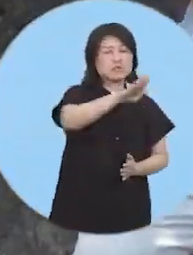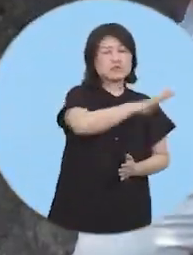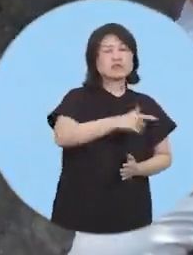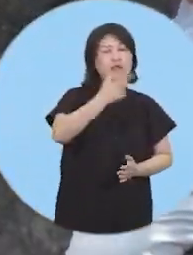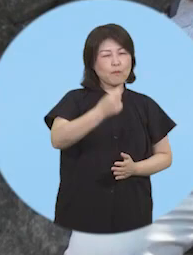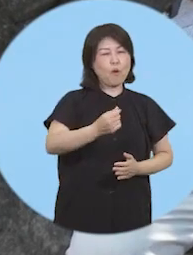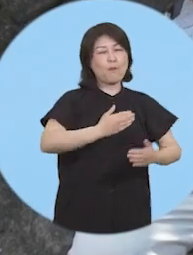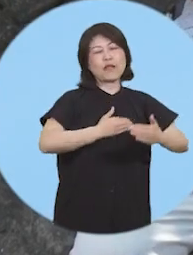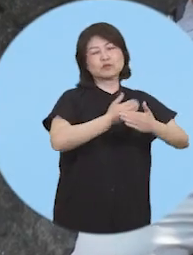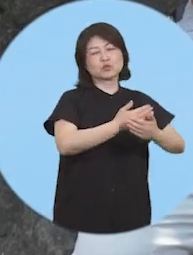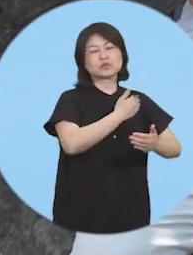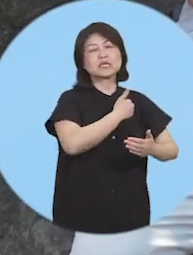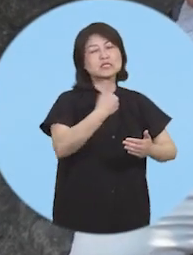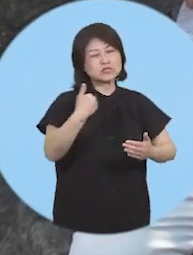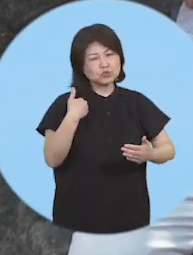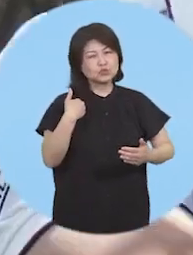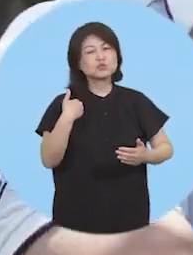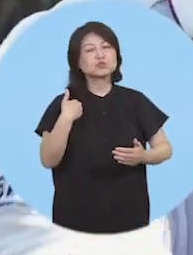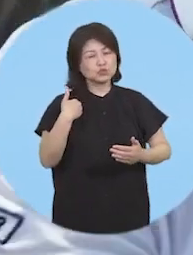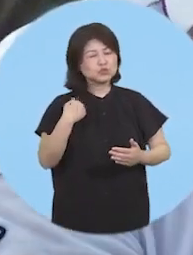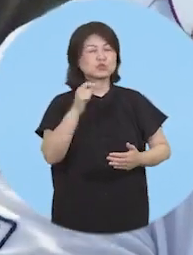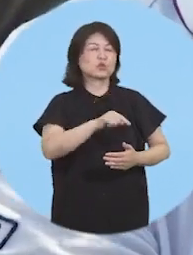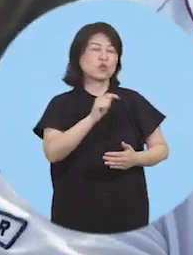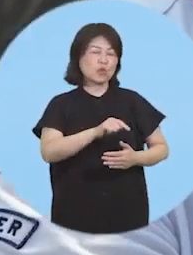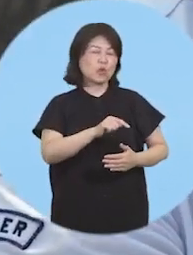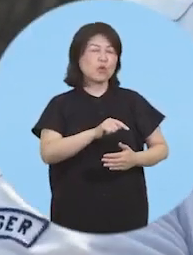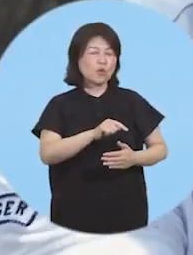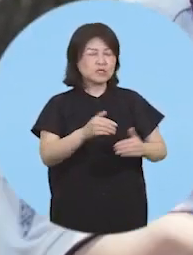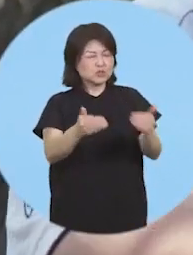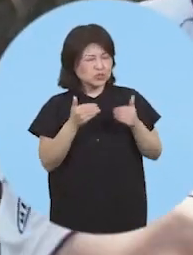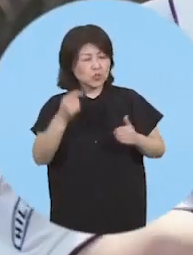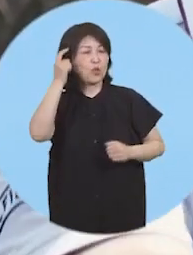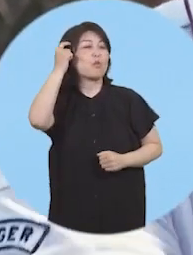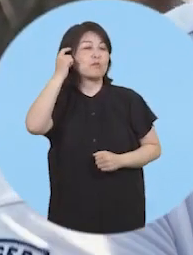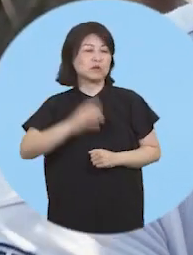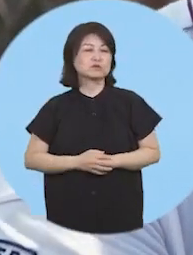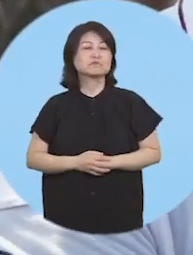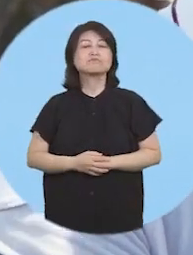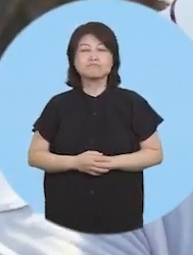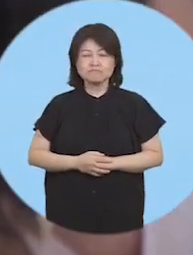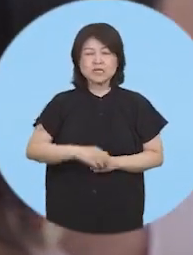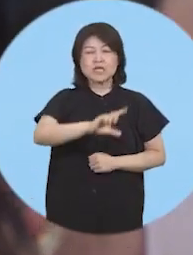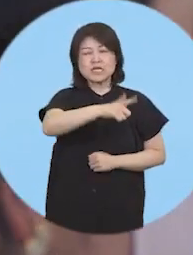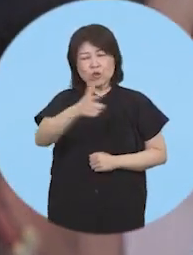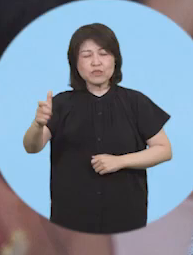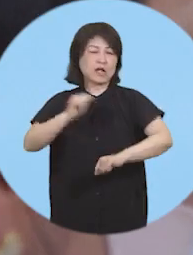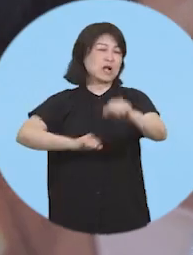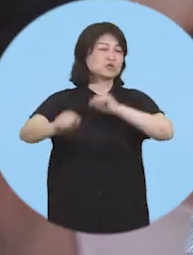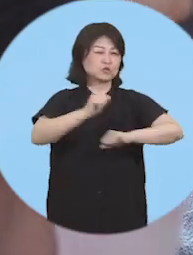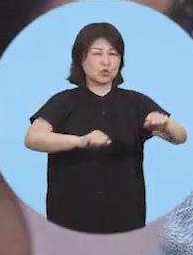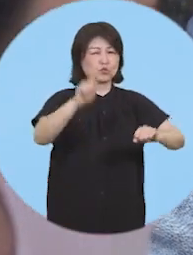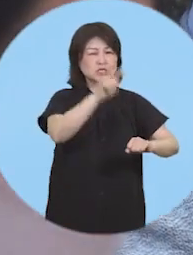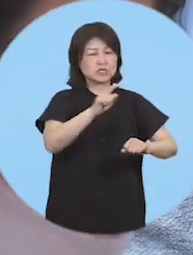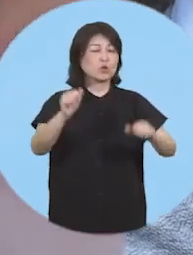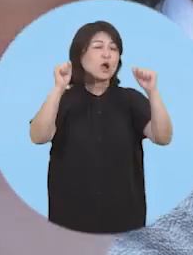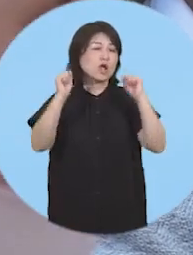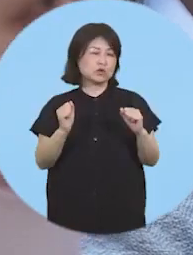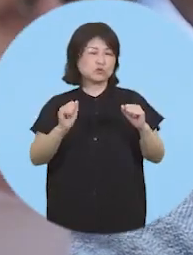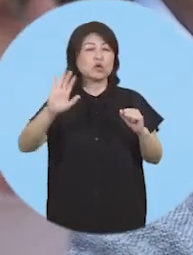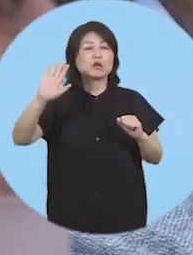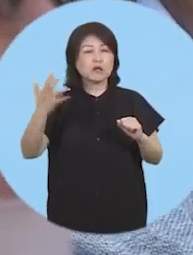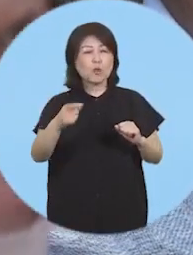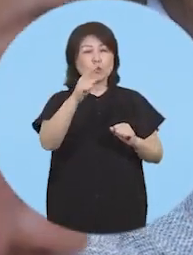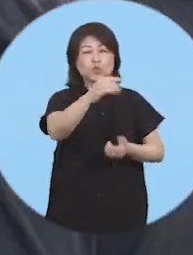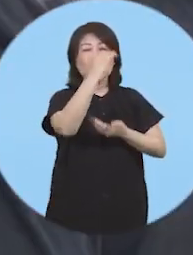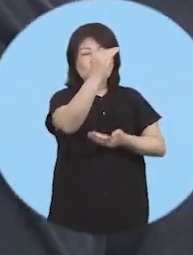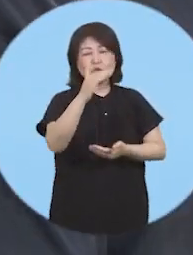をしていかんといかんというのがもうテーマで、 いろんな活動をされている方がいるんですけど、やっぱりその知られてなかったりだとか